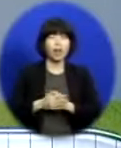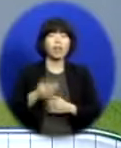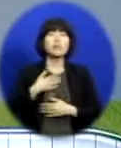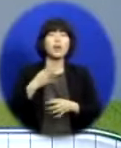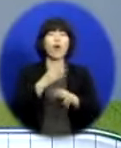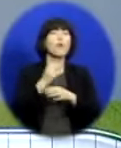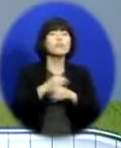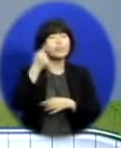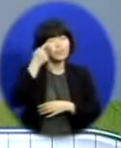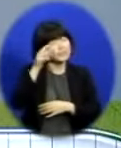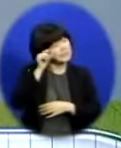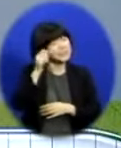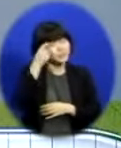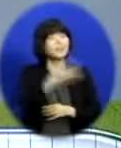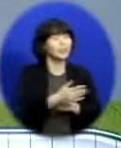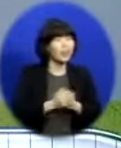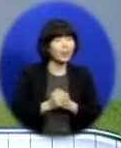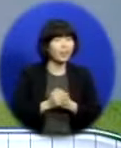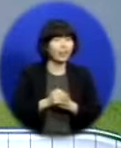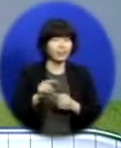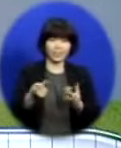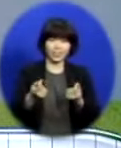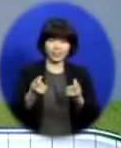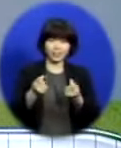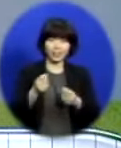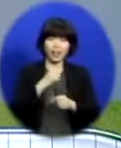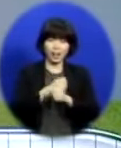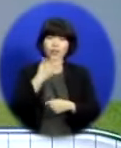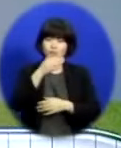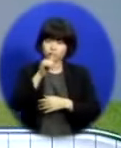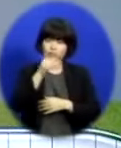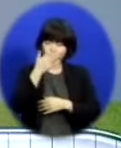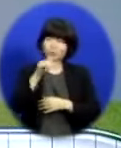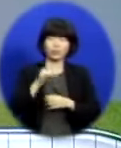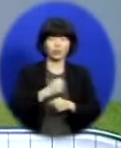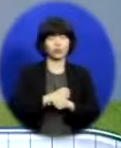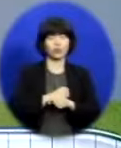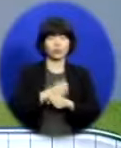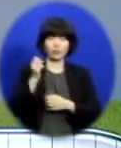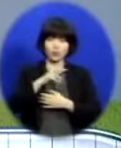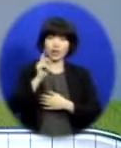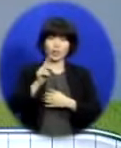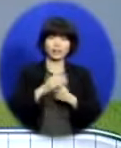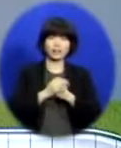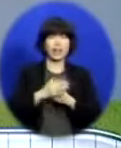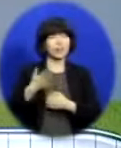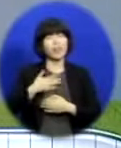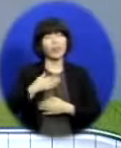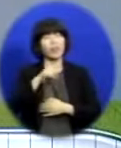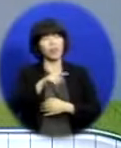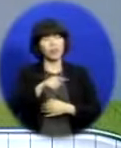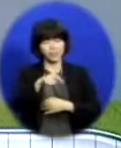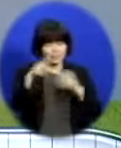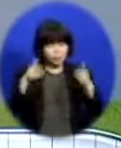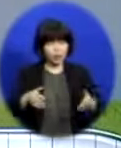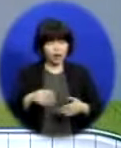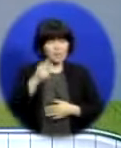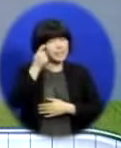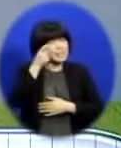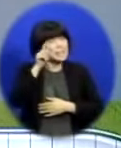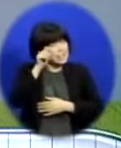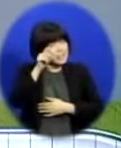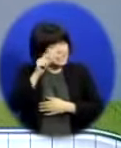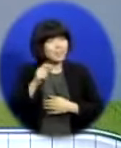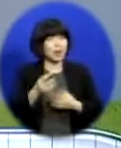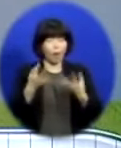윙크 했니 이렇게 하셨을 가능성도 있고 또 하나는 내가 너에게 그동안에 윙크를 얼마나 많이